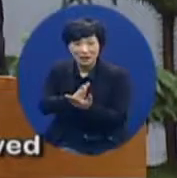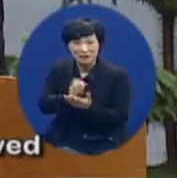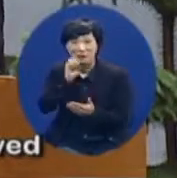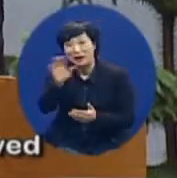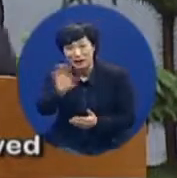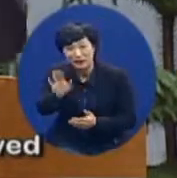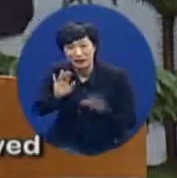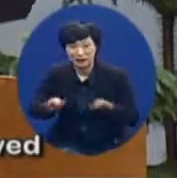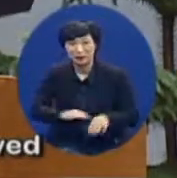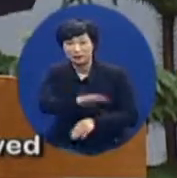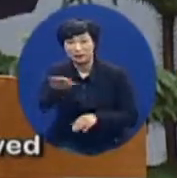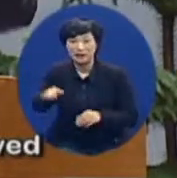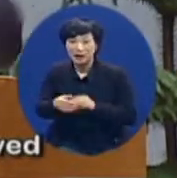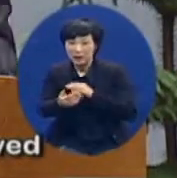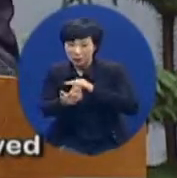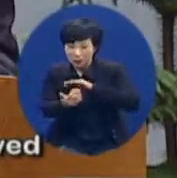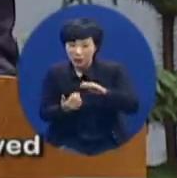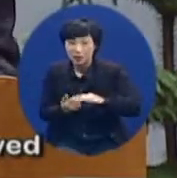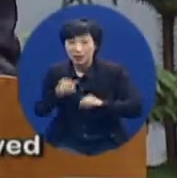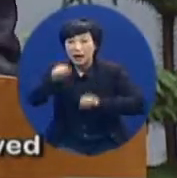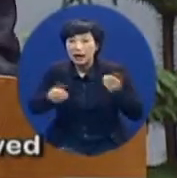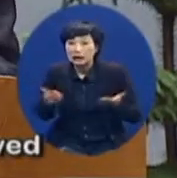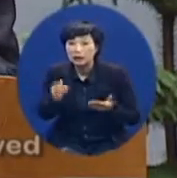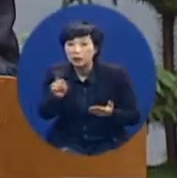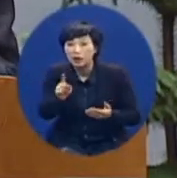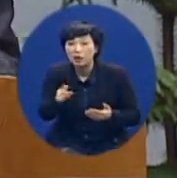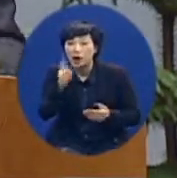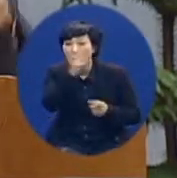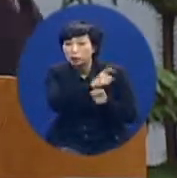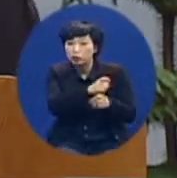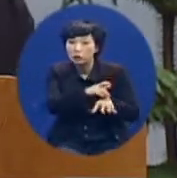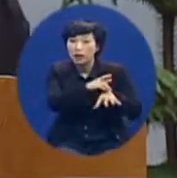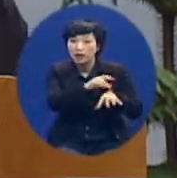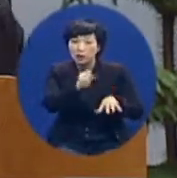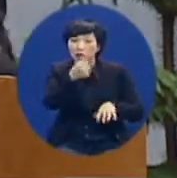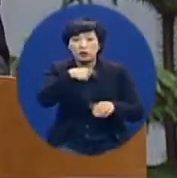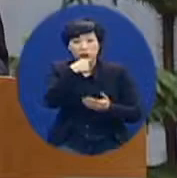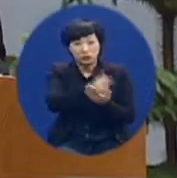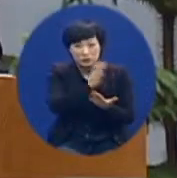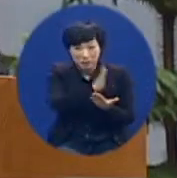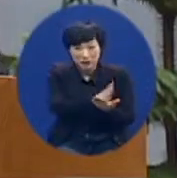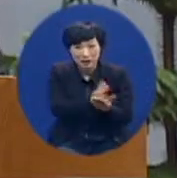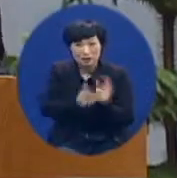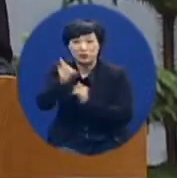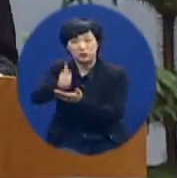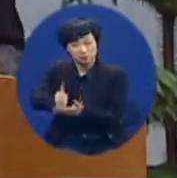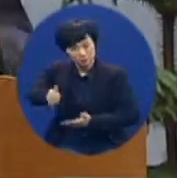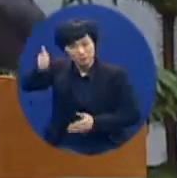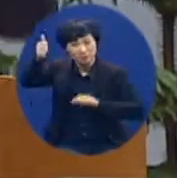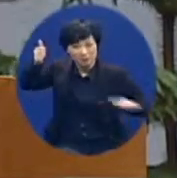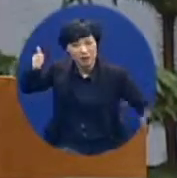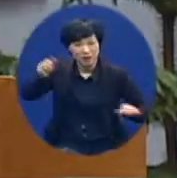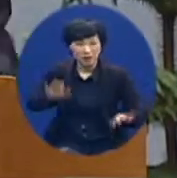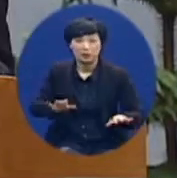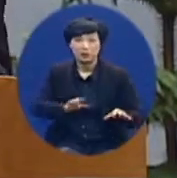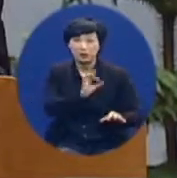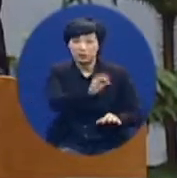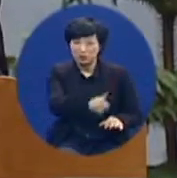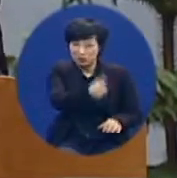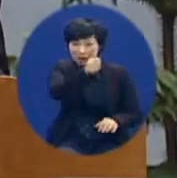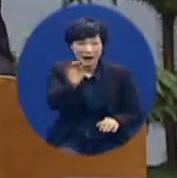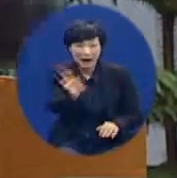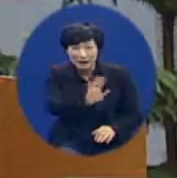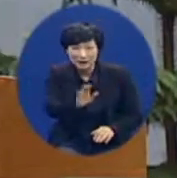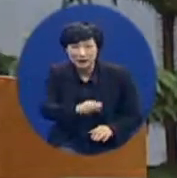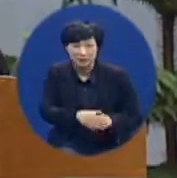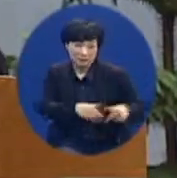뭐냐 악한 자에게 속지 말고 아멘 예수가 제리야 돼 아멘 돈이 제리 아니야